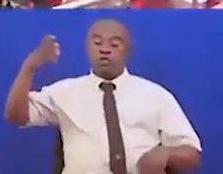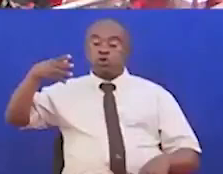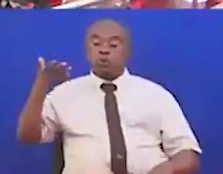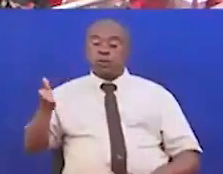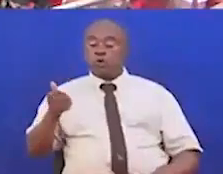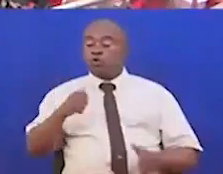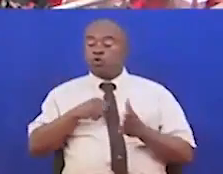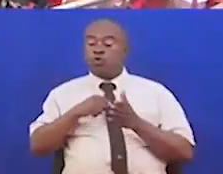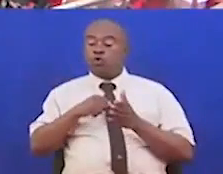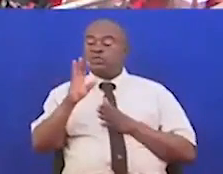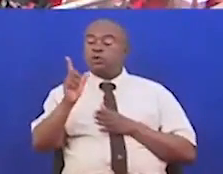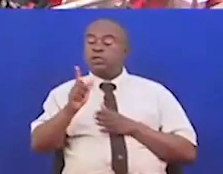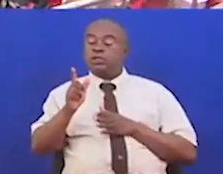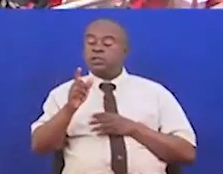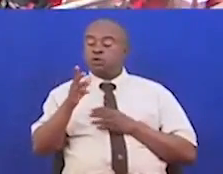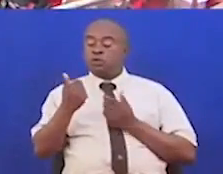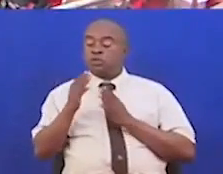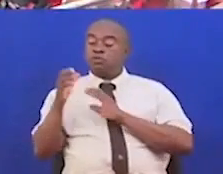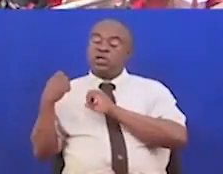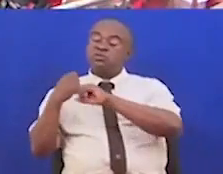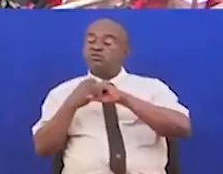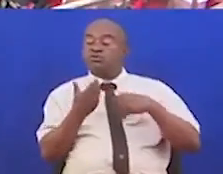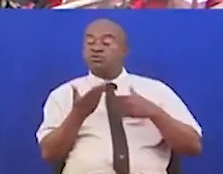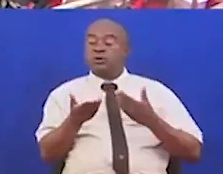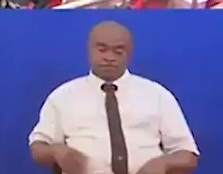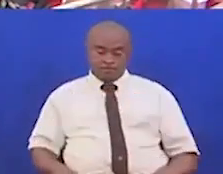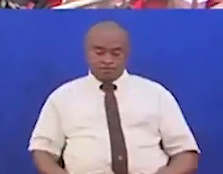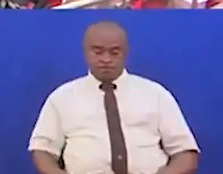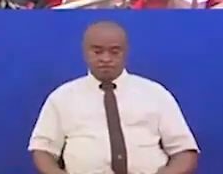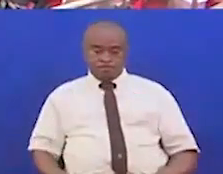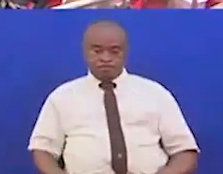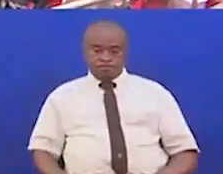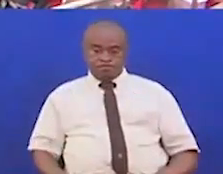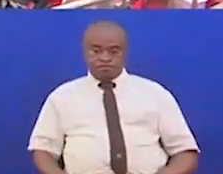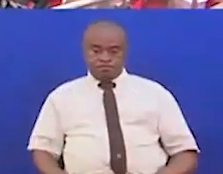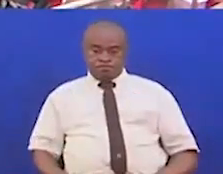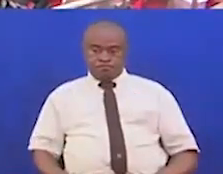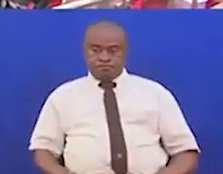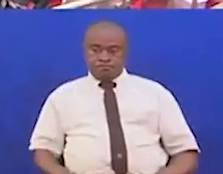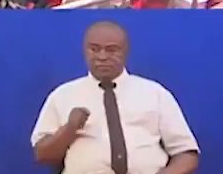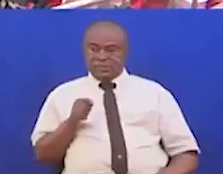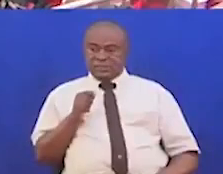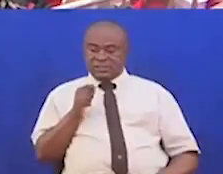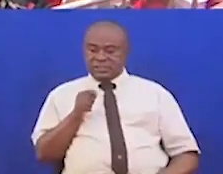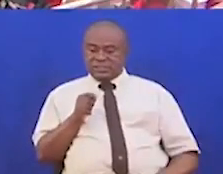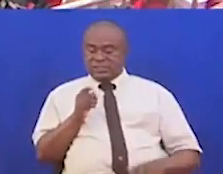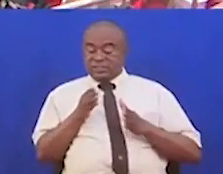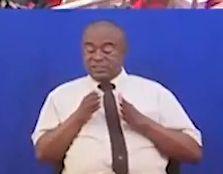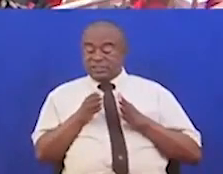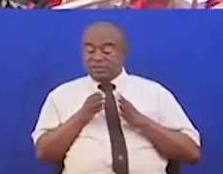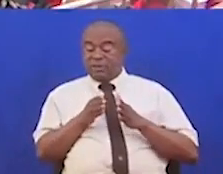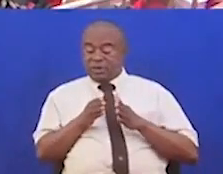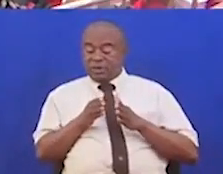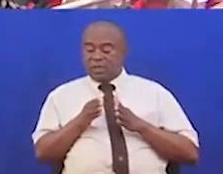Mheshimiwa Waziri. Asante Mheshimiwa Naibu Spika. Mheshimiwa Naibu Spika, bypass ya Uyole